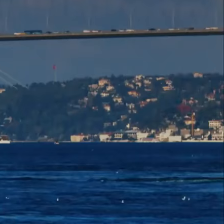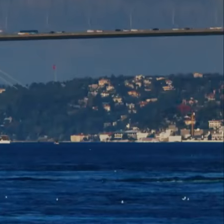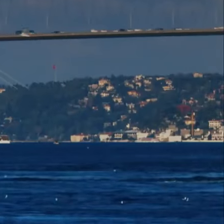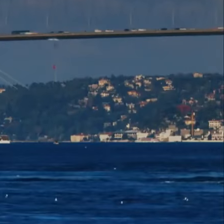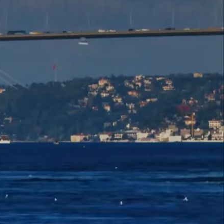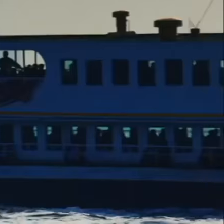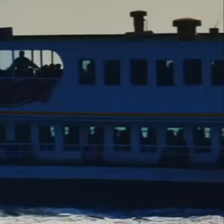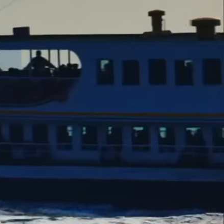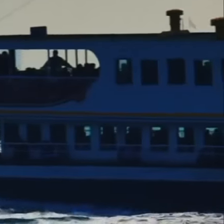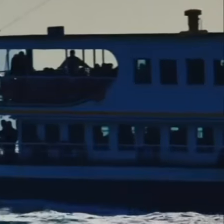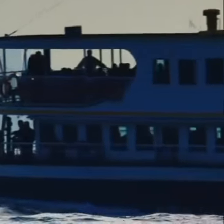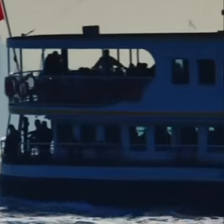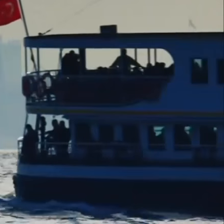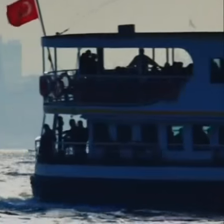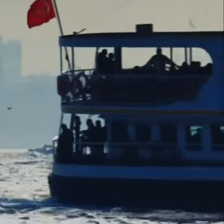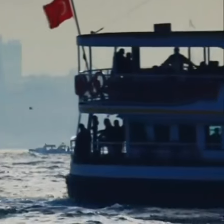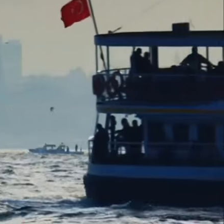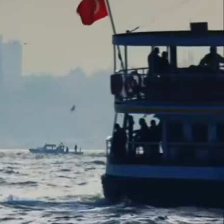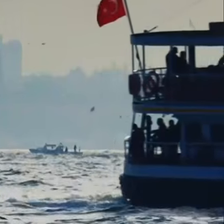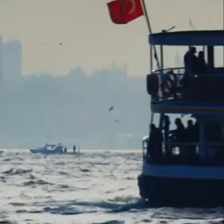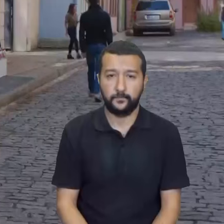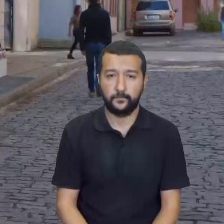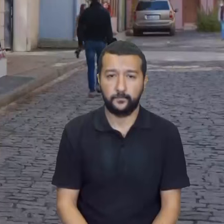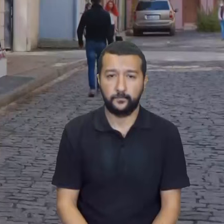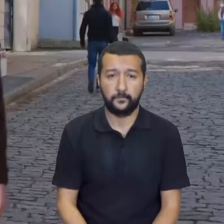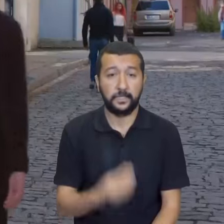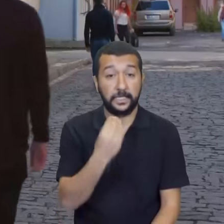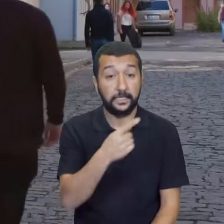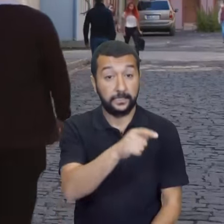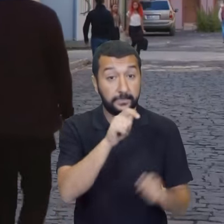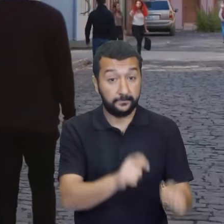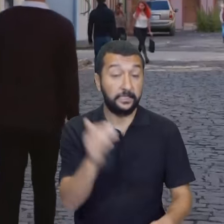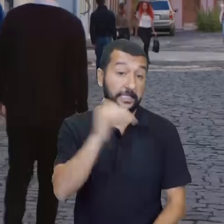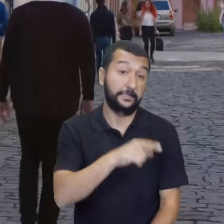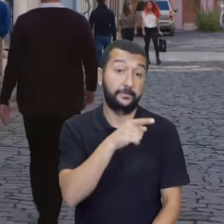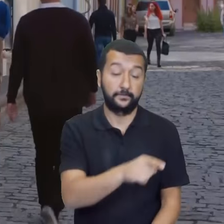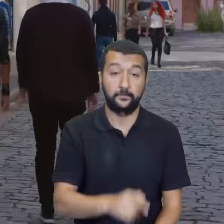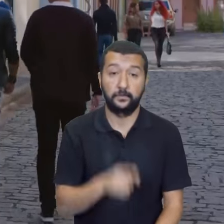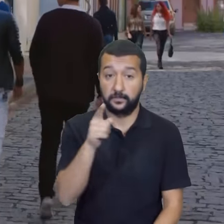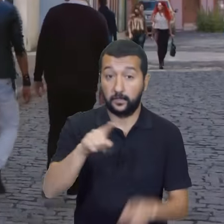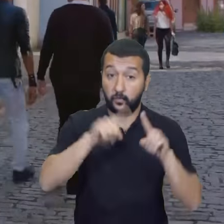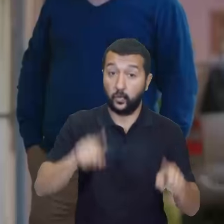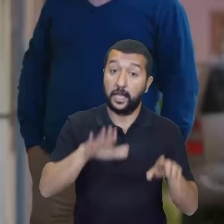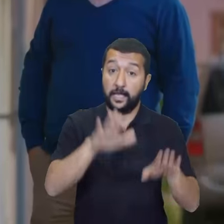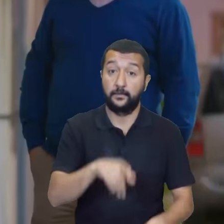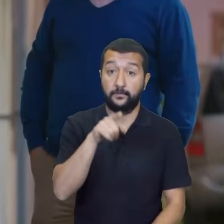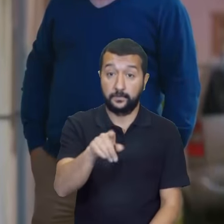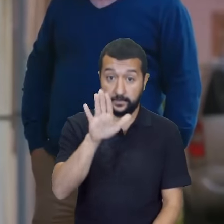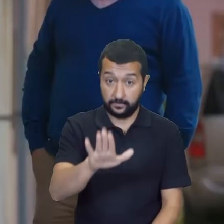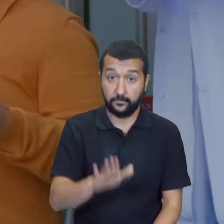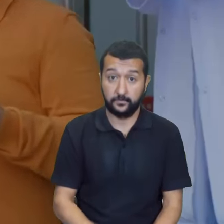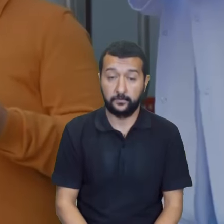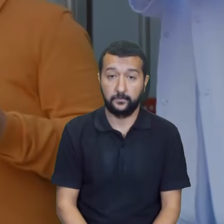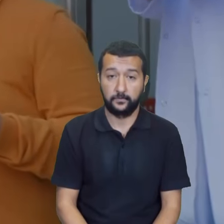hadi. Boğaz Köprüsü'nde sabah saatleri. İyi yaparım, geleceğe yaparım. Tatlıcının önü. Sen dükkanda kal, tamam